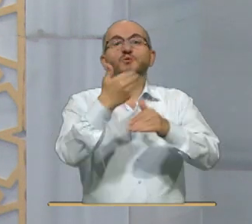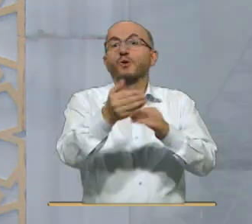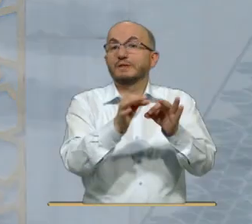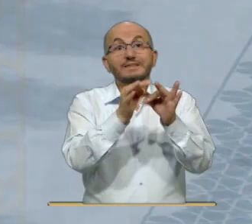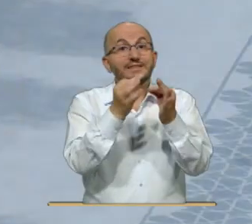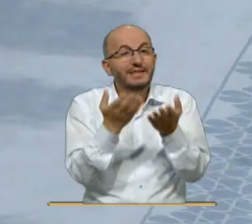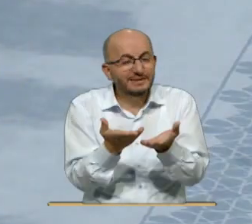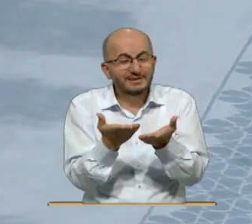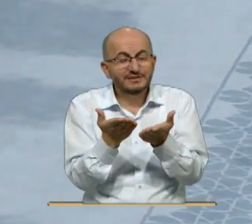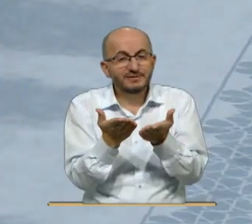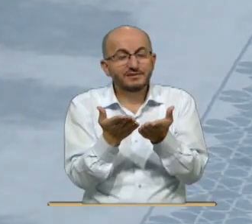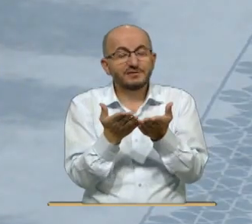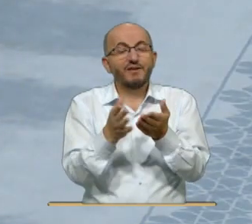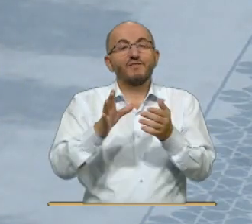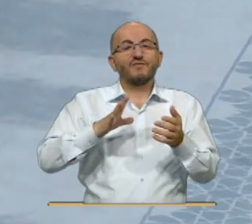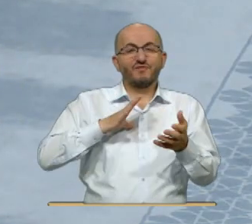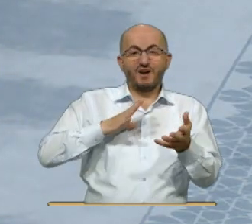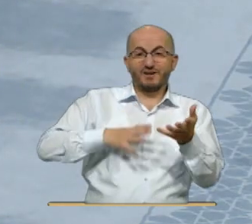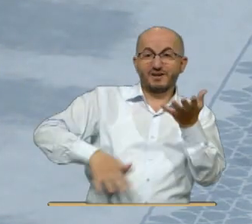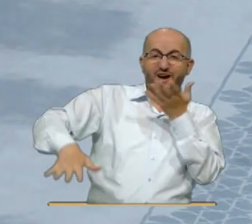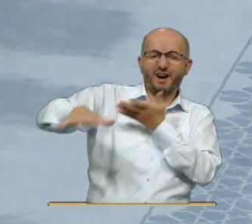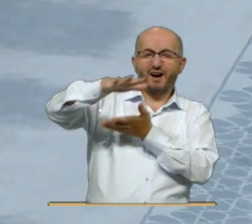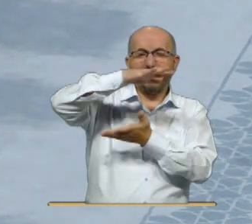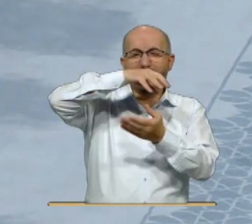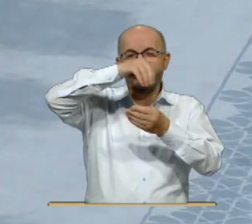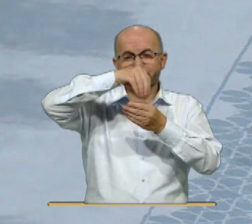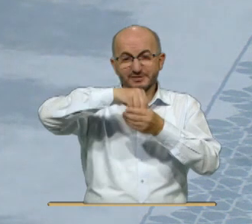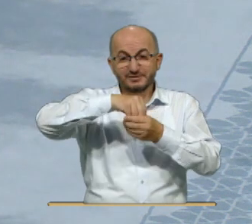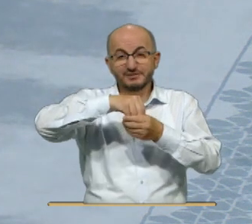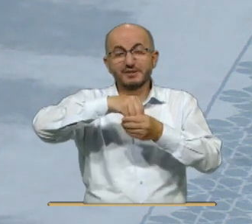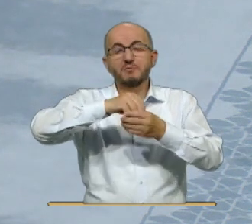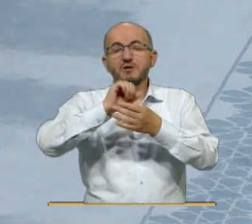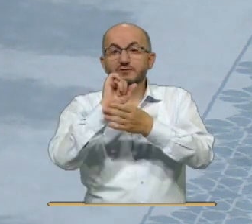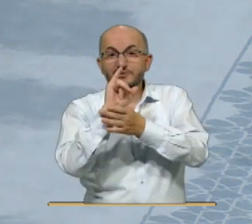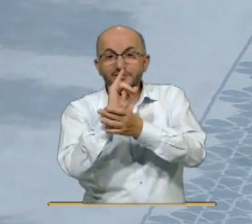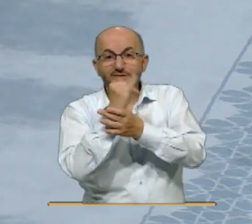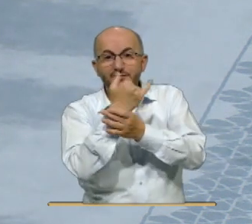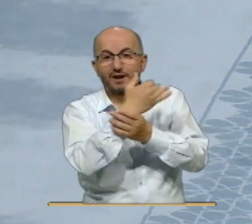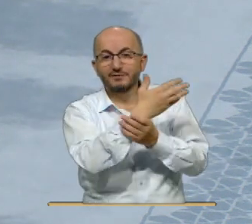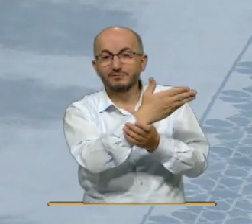nedir? Varlık aleminde, varlık alemi bir sanat galerisi.